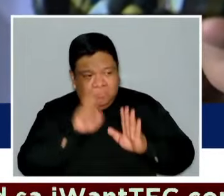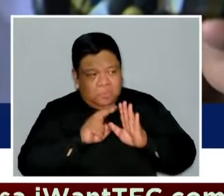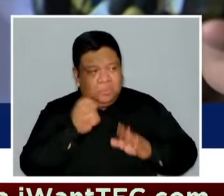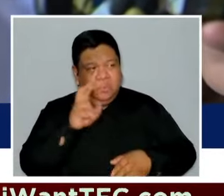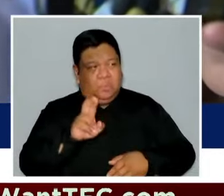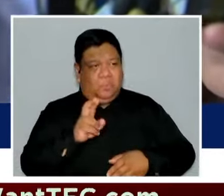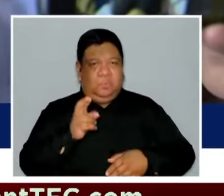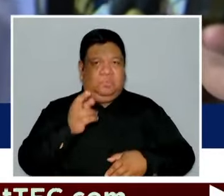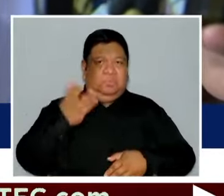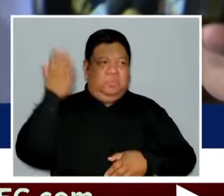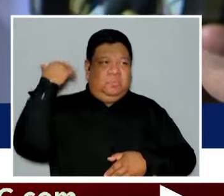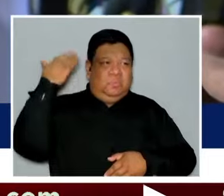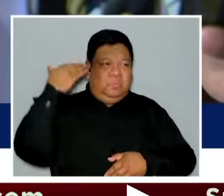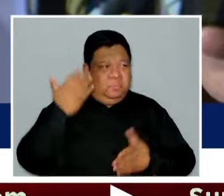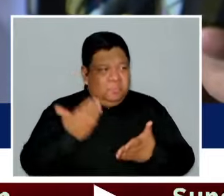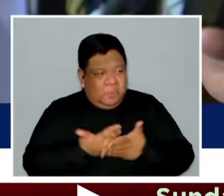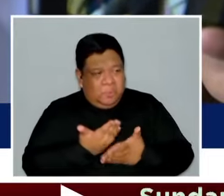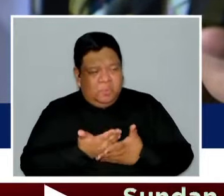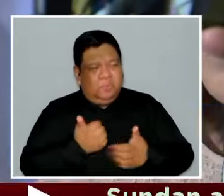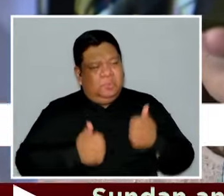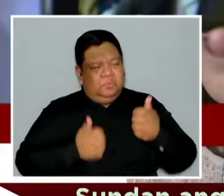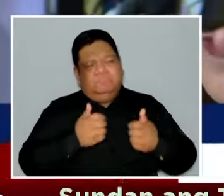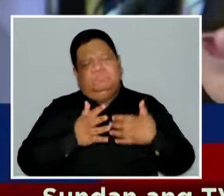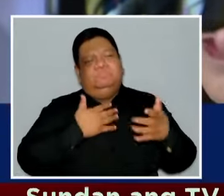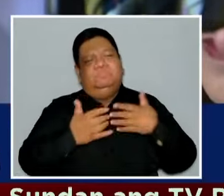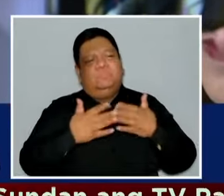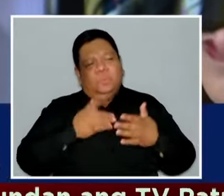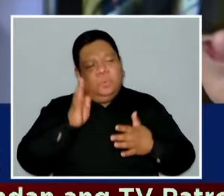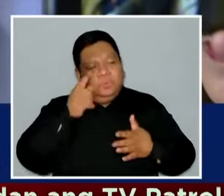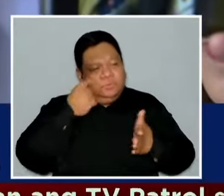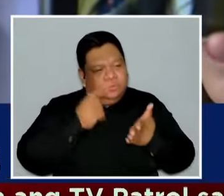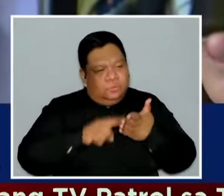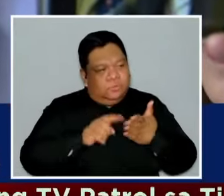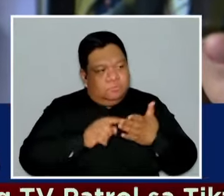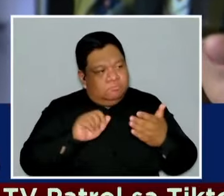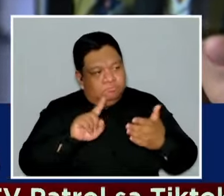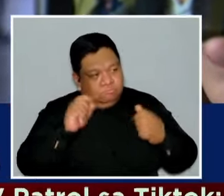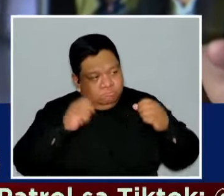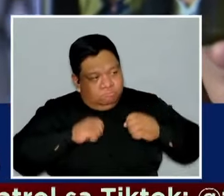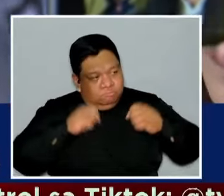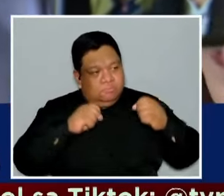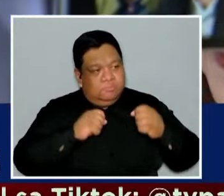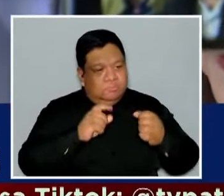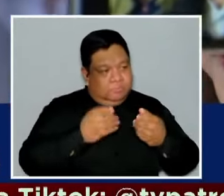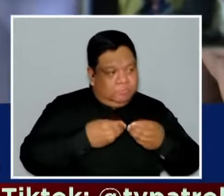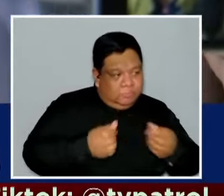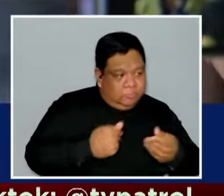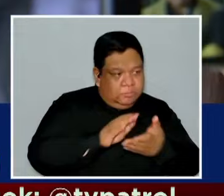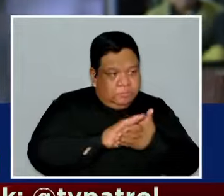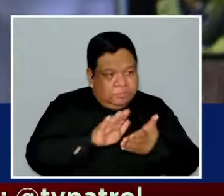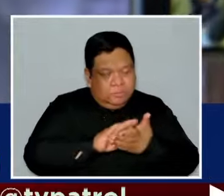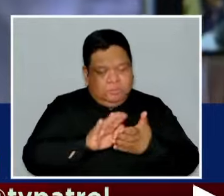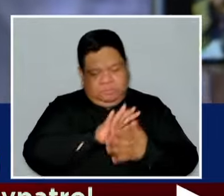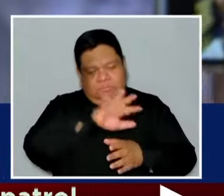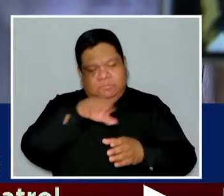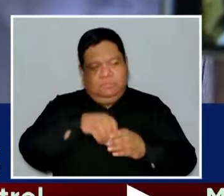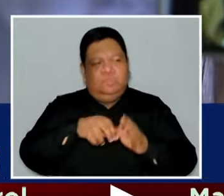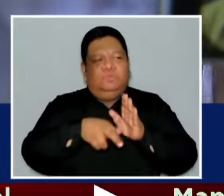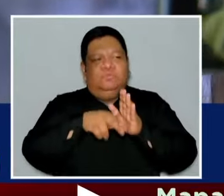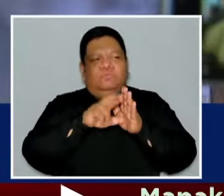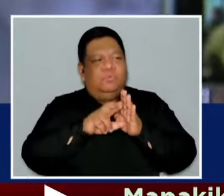will revisit itong mga service agreements natin with our pest control. So isasama po natin ito, no? Re-reviewin natin ang